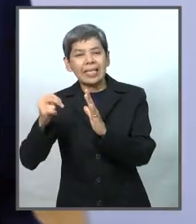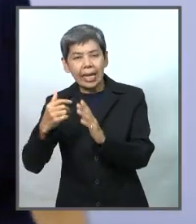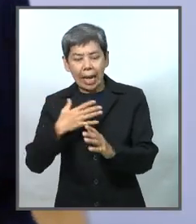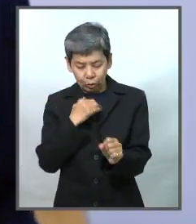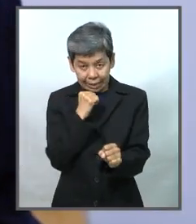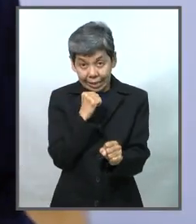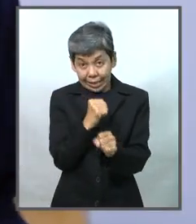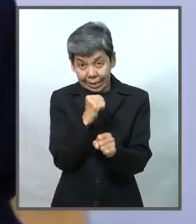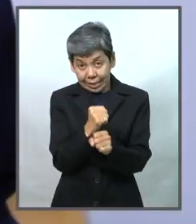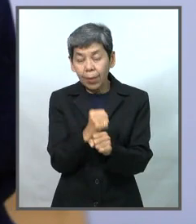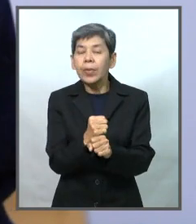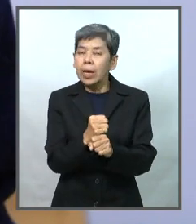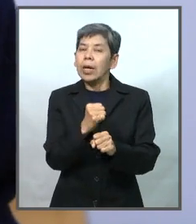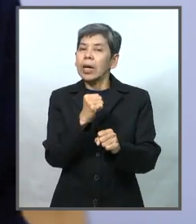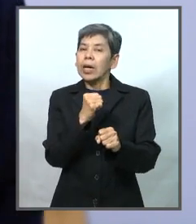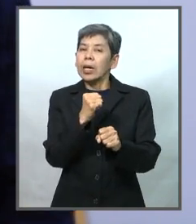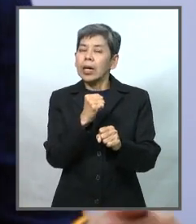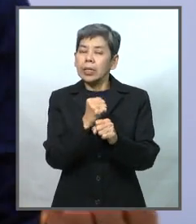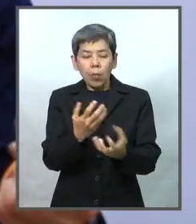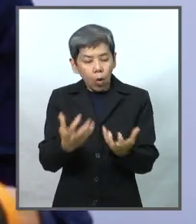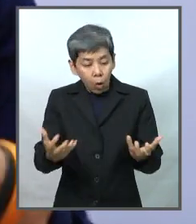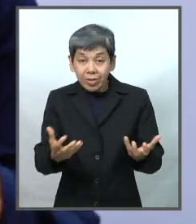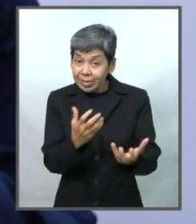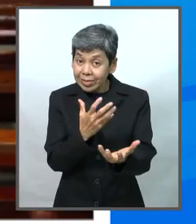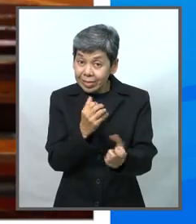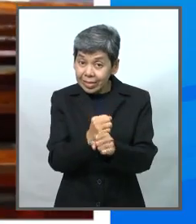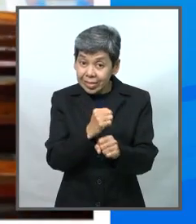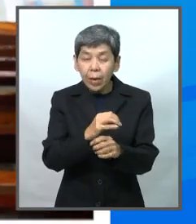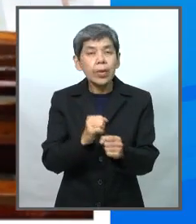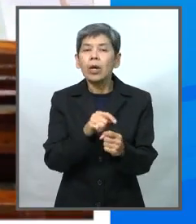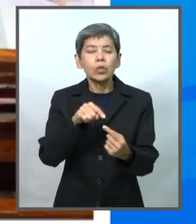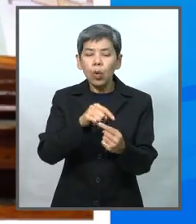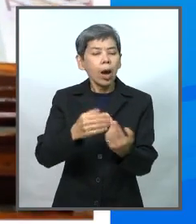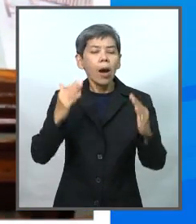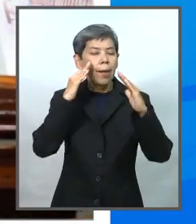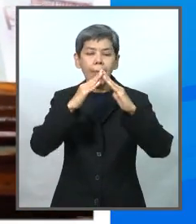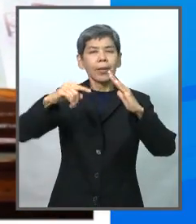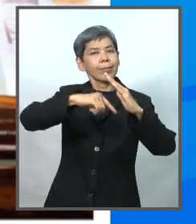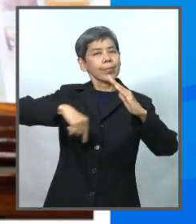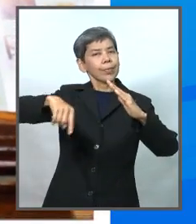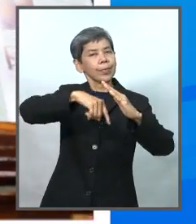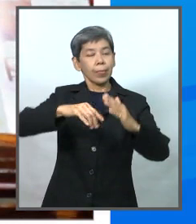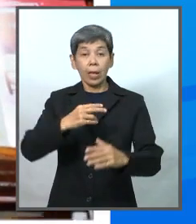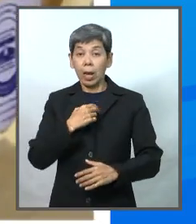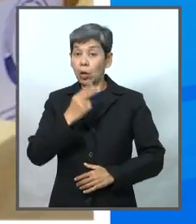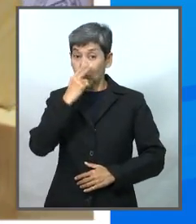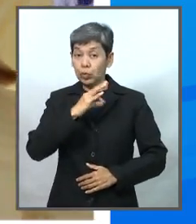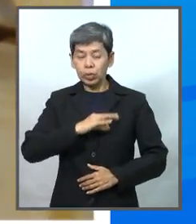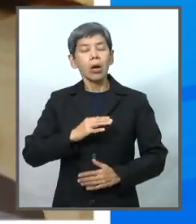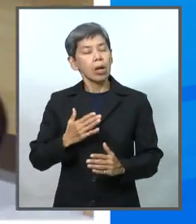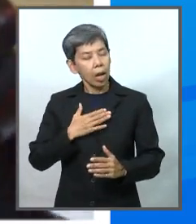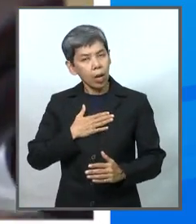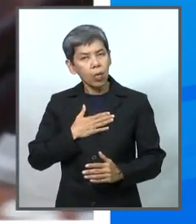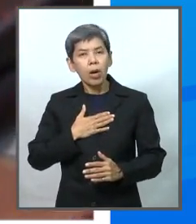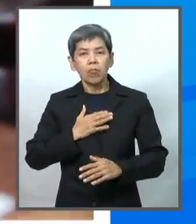ญ่ที่เราทำพื้นบ้านหรือว่าทำอุปกรณ์ที่ในครัวเรือนนะคะ ก็รู้สึกขอบคุณนะครับ